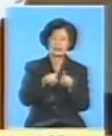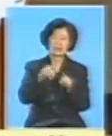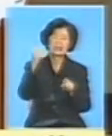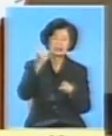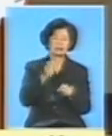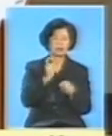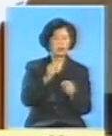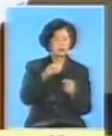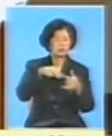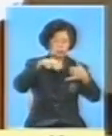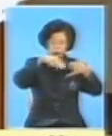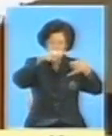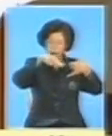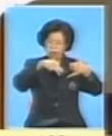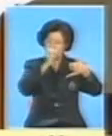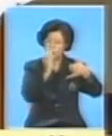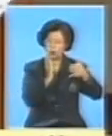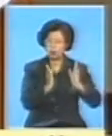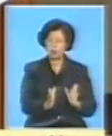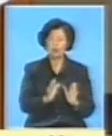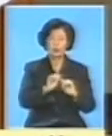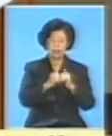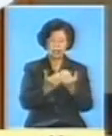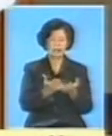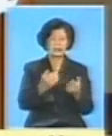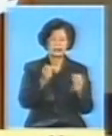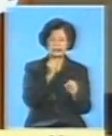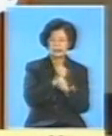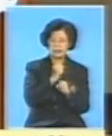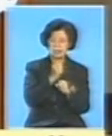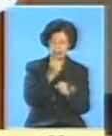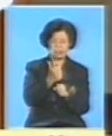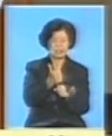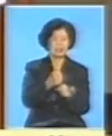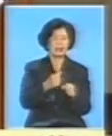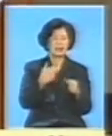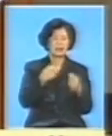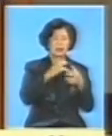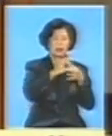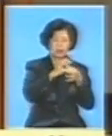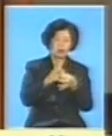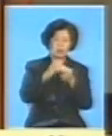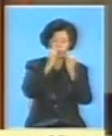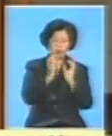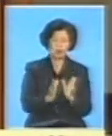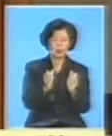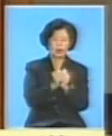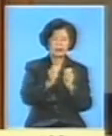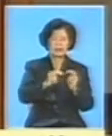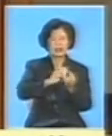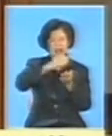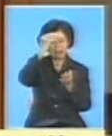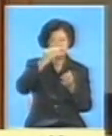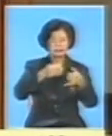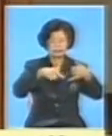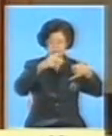ำไงให้ครูที่มีคุณภาพมีจิตวิญญาณความเป็นครูและมีความผูกพันระหว่างครูกับลูกศิษย์วันนั้นผมเห็นในเว็บไซต์เขียนว่าทำไมจะต้อง